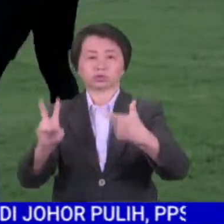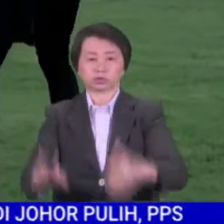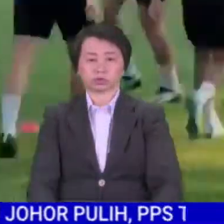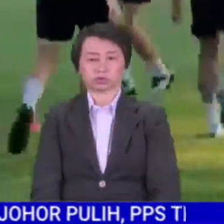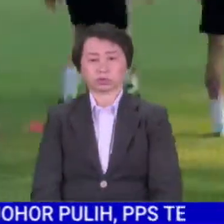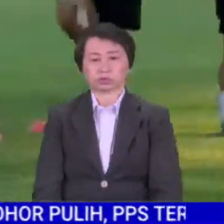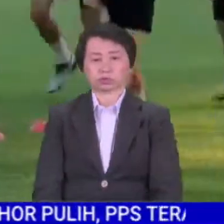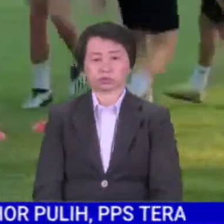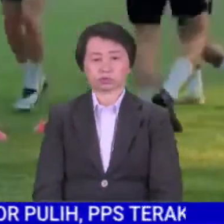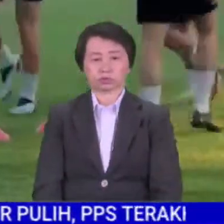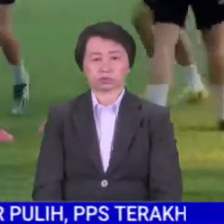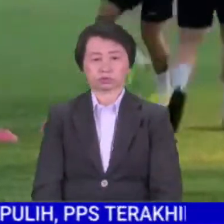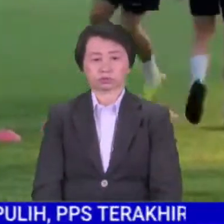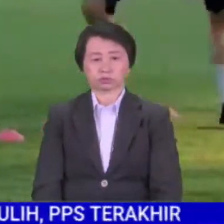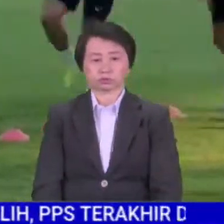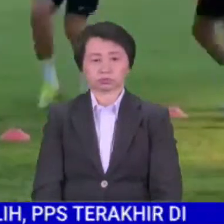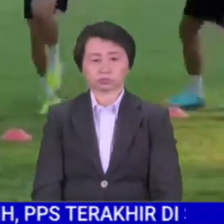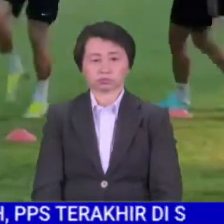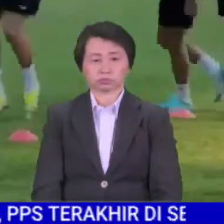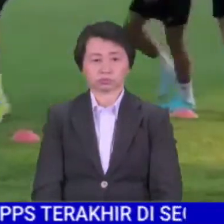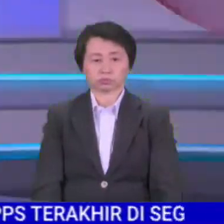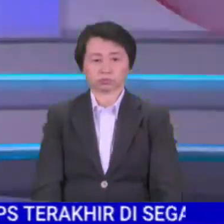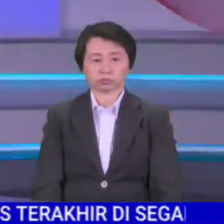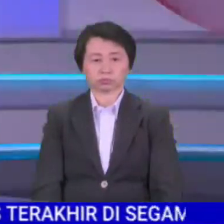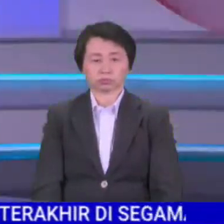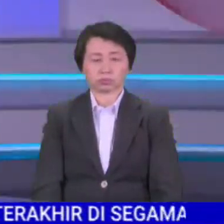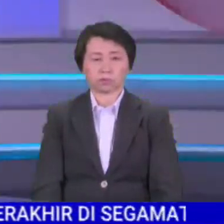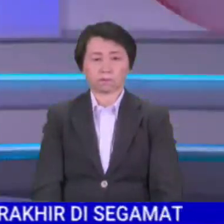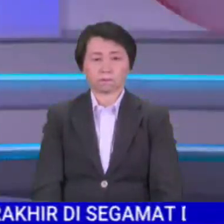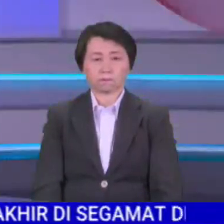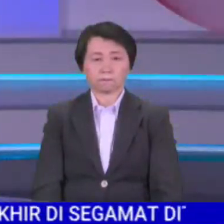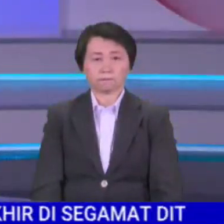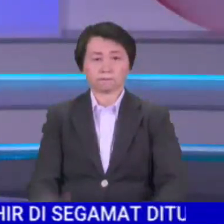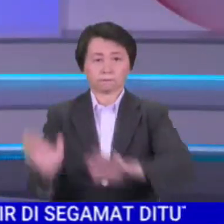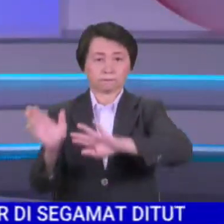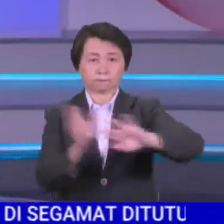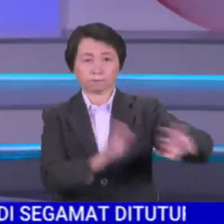Baik, kita beralih ke sukan hoki.